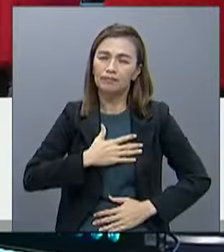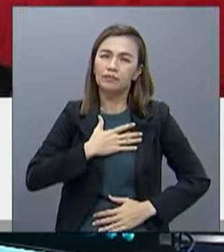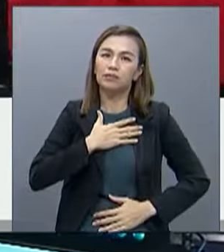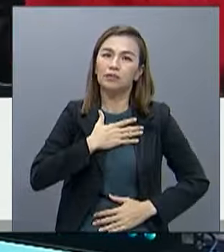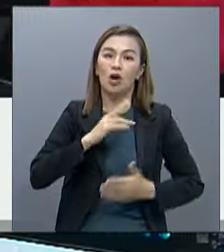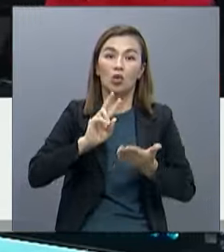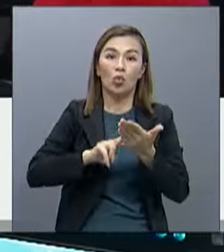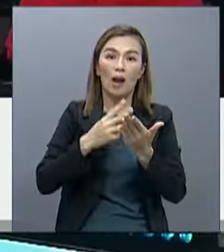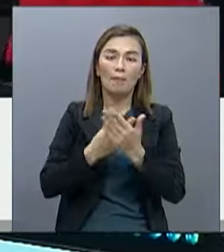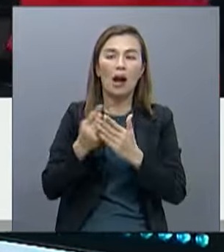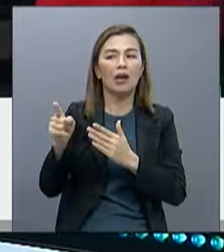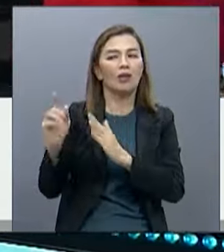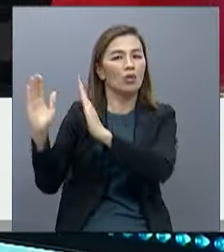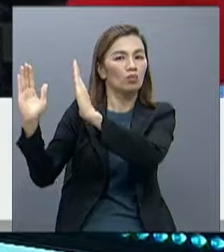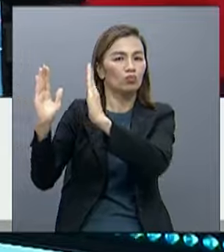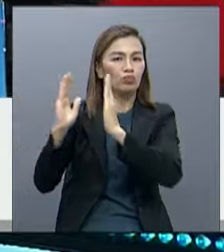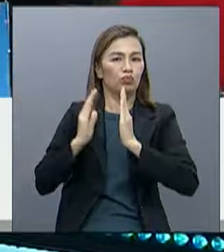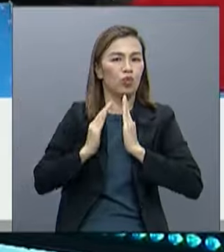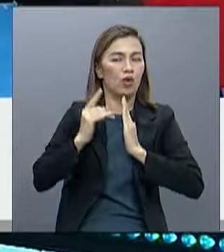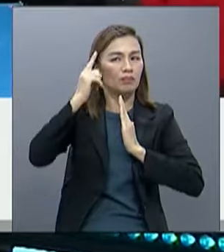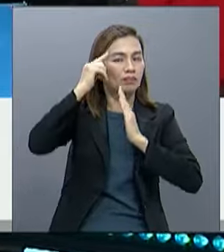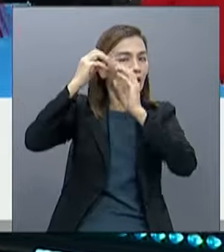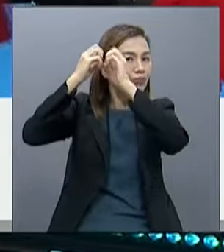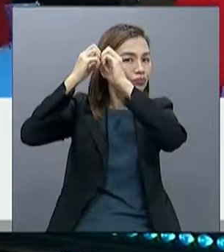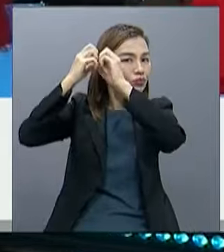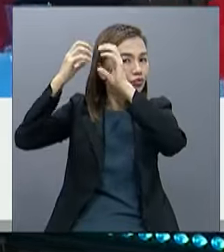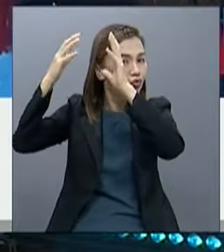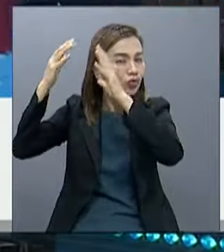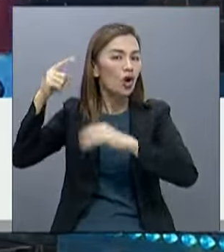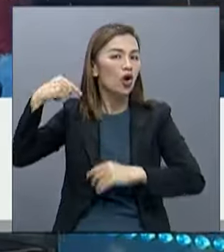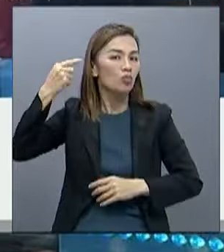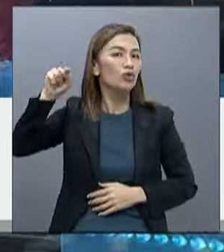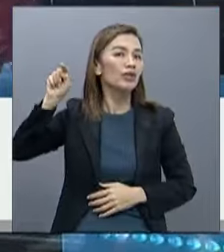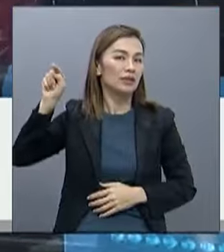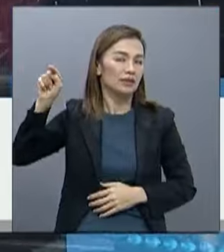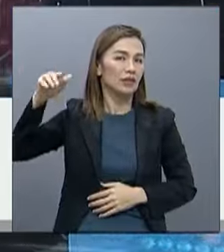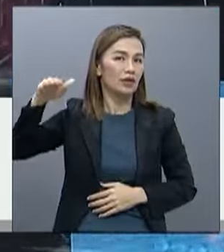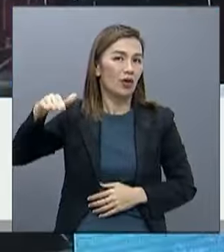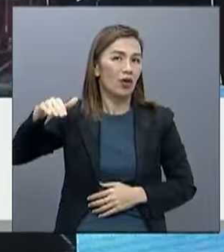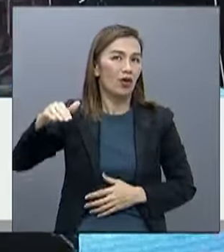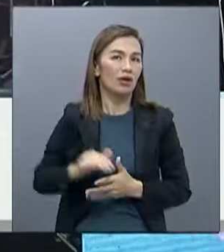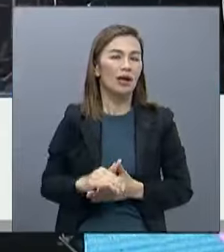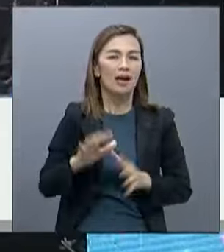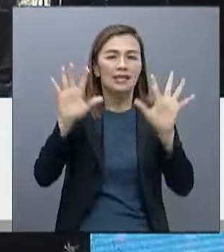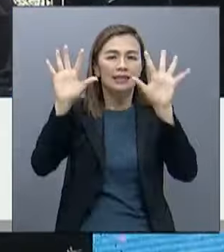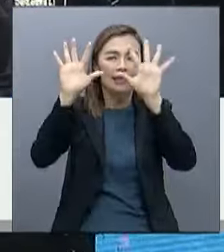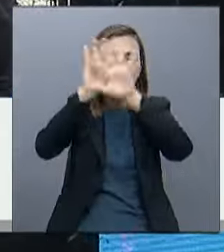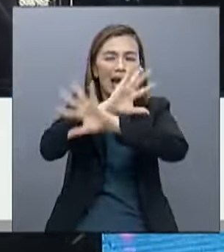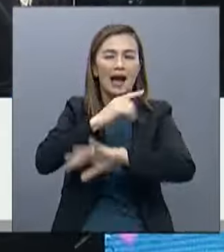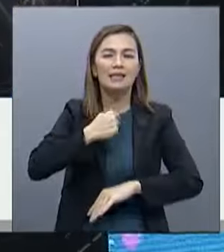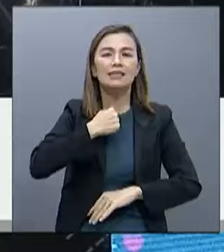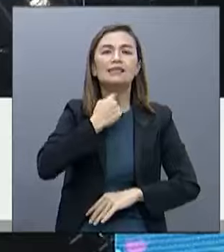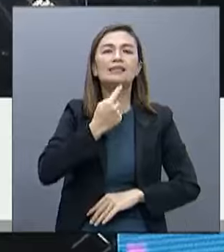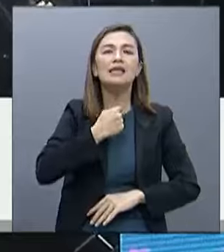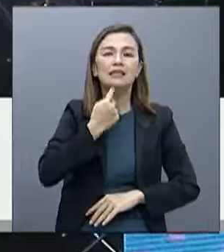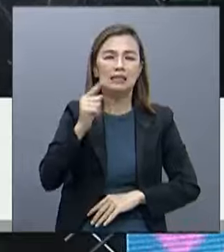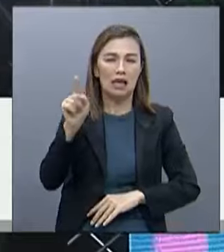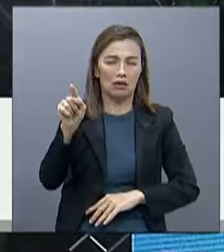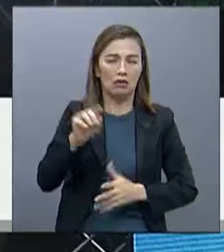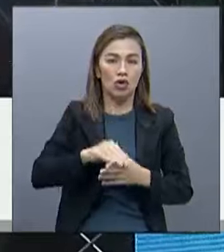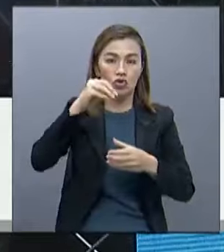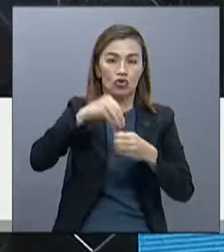นแบบและแรงบันดาลใจให้กับอิงชิสาวิเศษกุลสมกับฉายาเงาเสียงเติ้งลี่จุนเมืองไทยที่ทุก